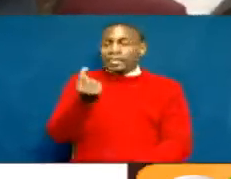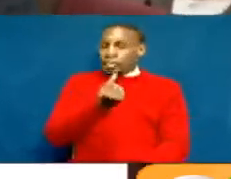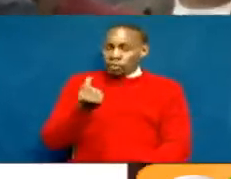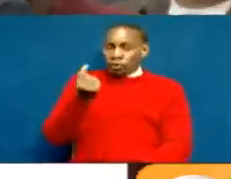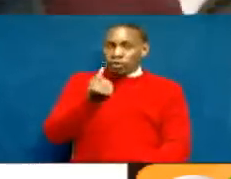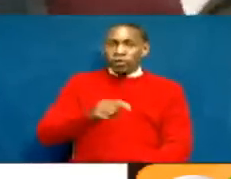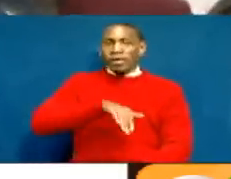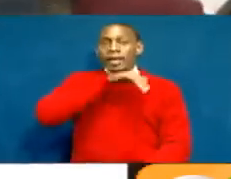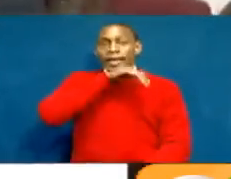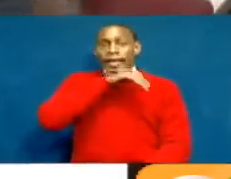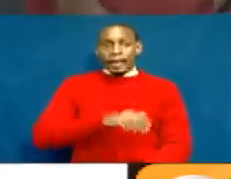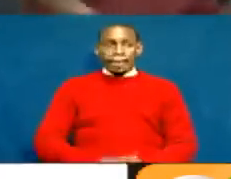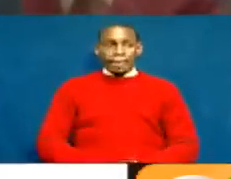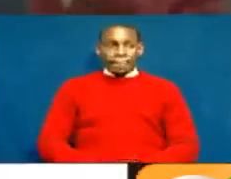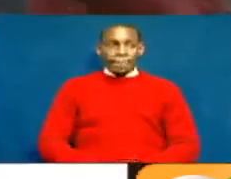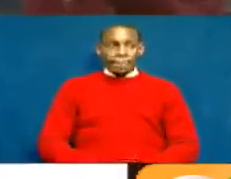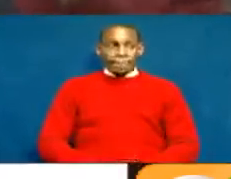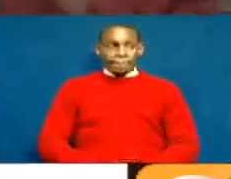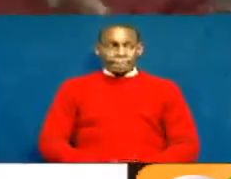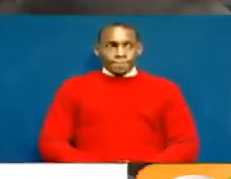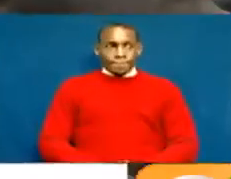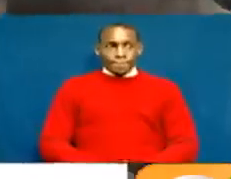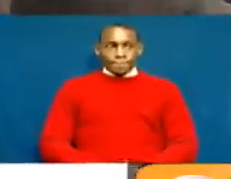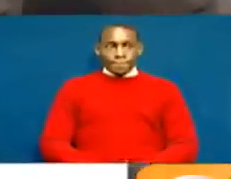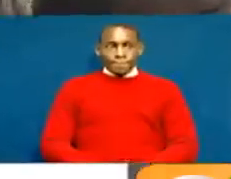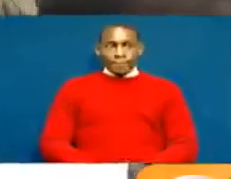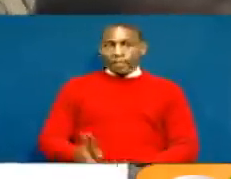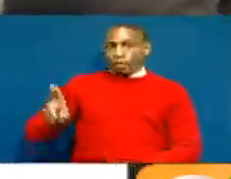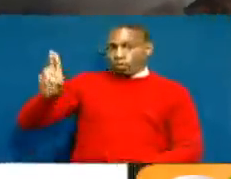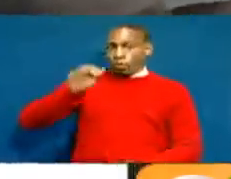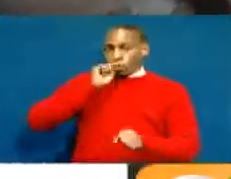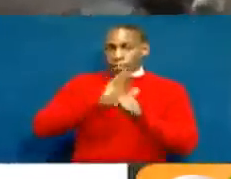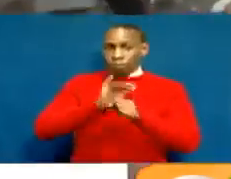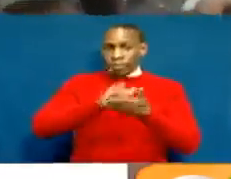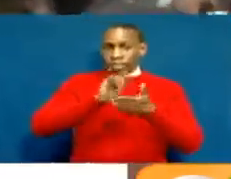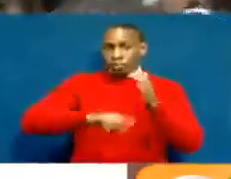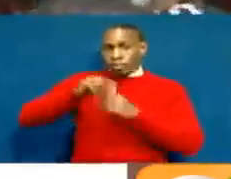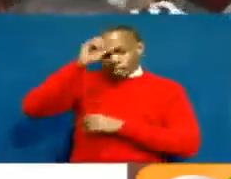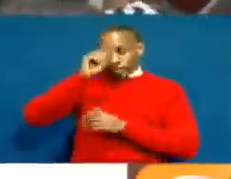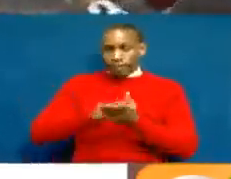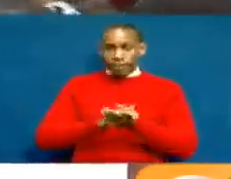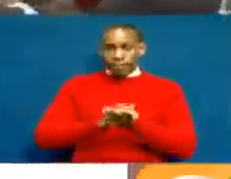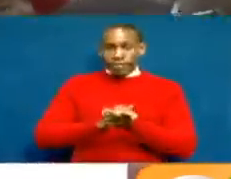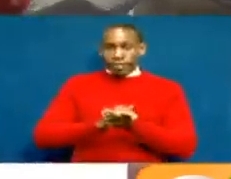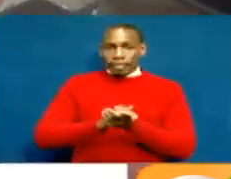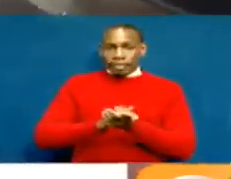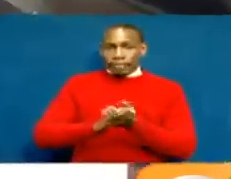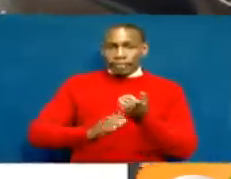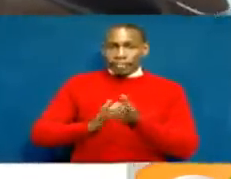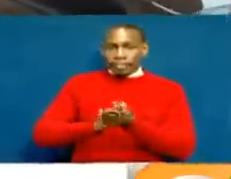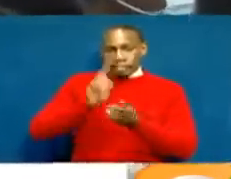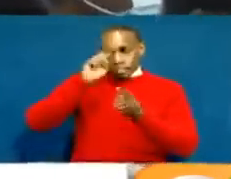isipokuwa Raila Amolo. Akitoa ahadi kuwa serikali inashughulikia hali ngumu ya